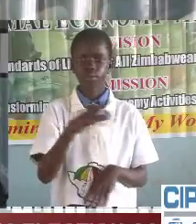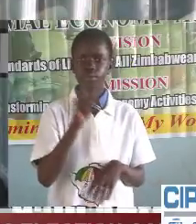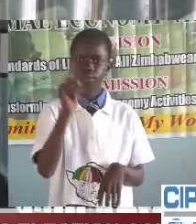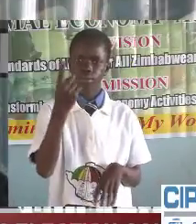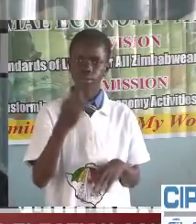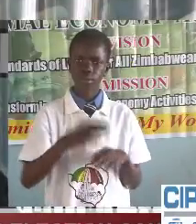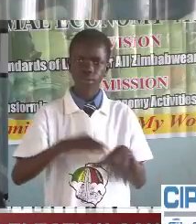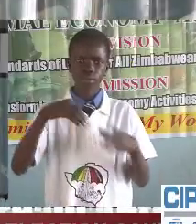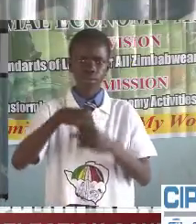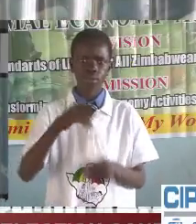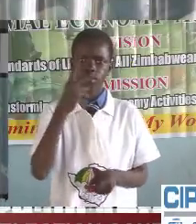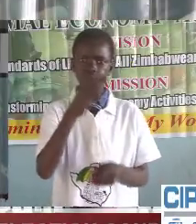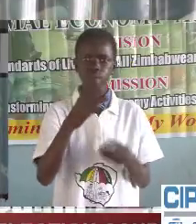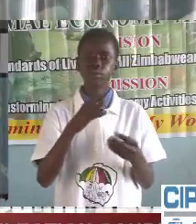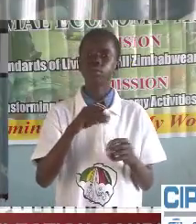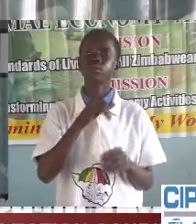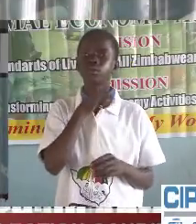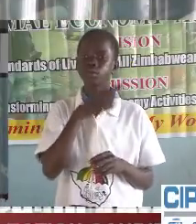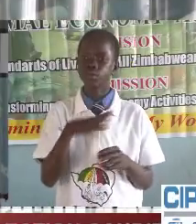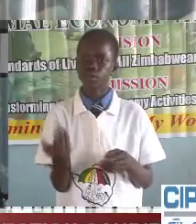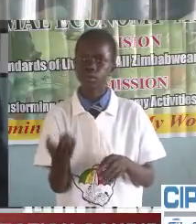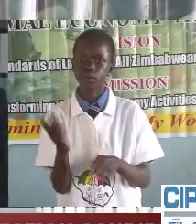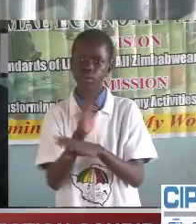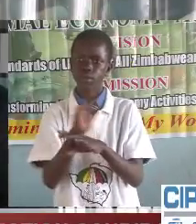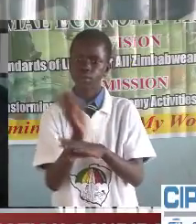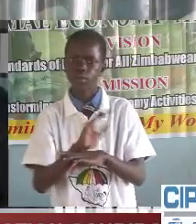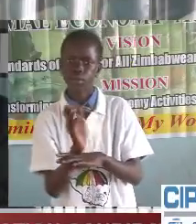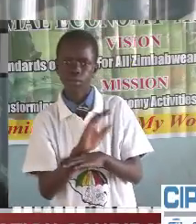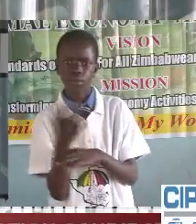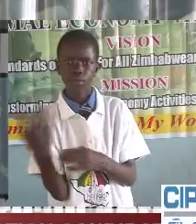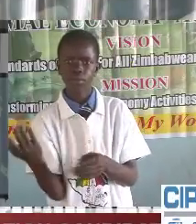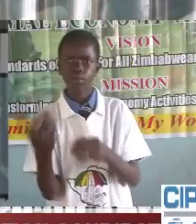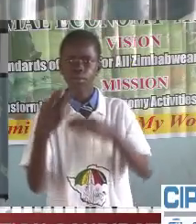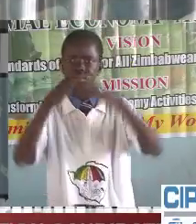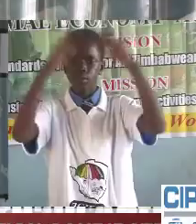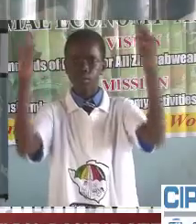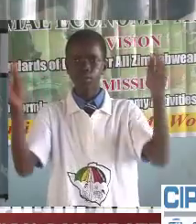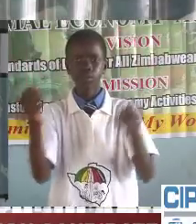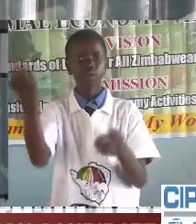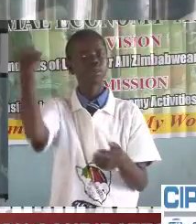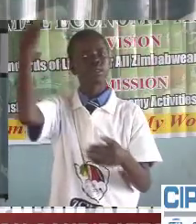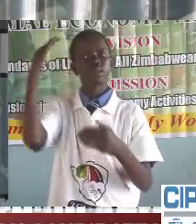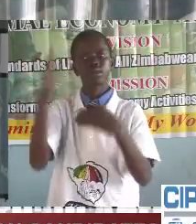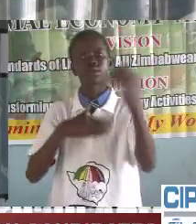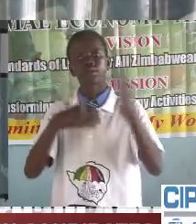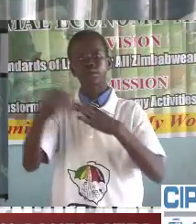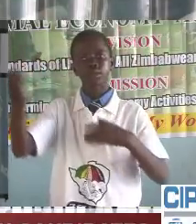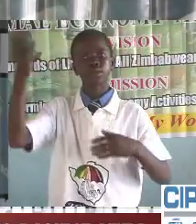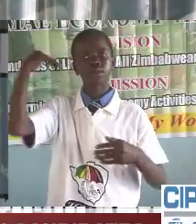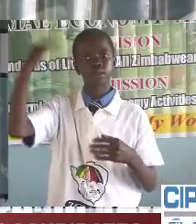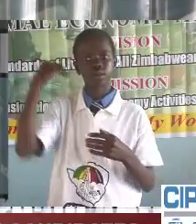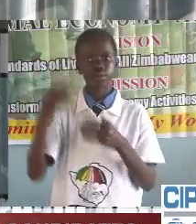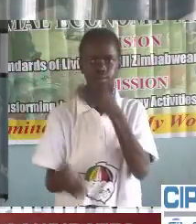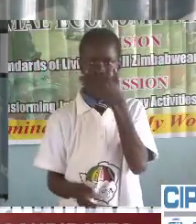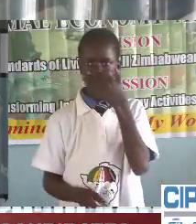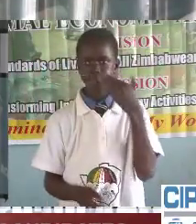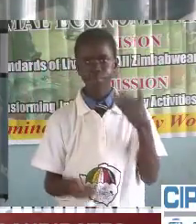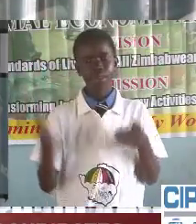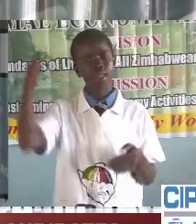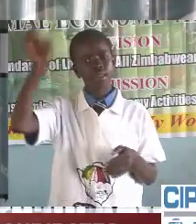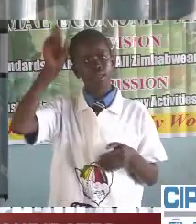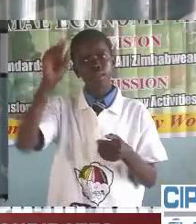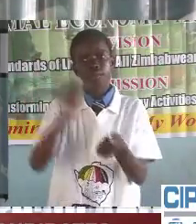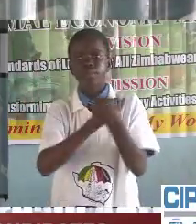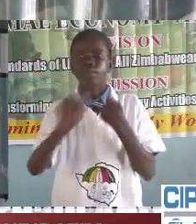misika yakavakwa kudhara ikaparadzwa kudhara. Nzvimbo idzodzo dzinofanira kuti dzivandudzwe,